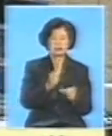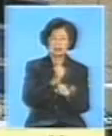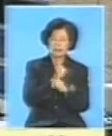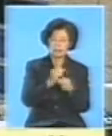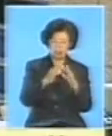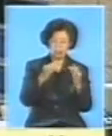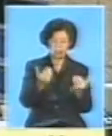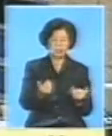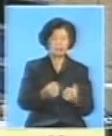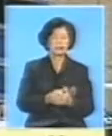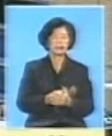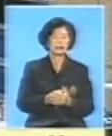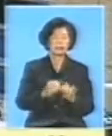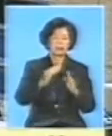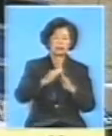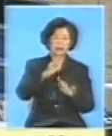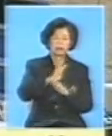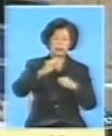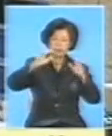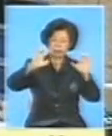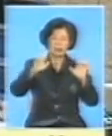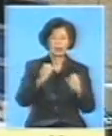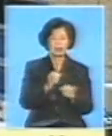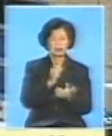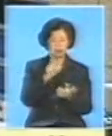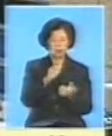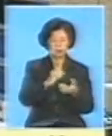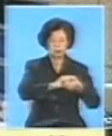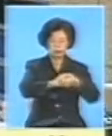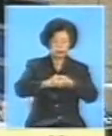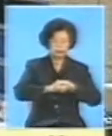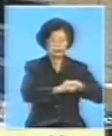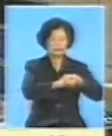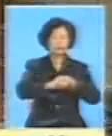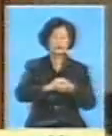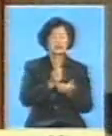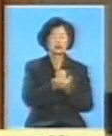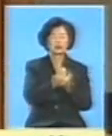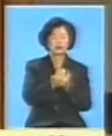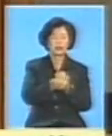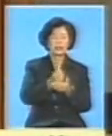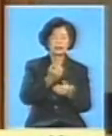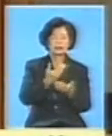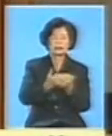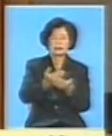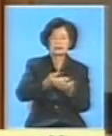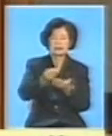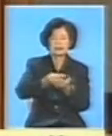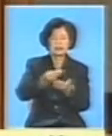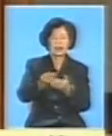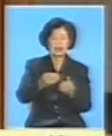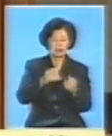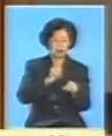ด้านความร่วมมือของภาครัฐภาคเอกชนวันนี้ก็ขอความร่วมมือว่าช่วยกันทั้งรัฐนะครับทั้งเอกชนช่วยกันจ้างงานเร่งด่วนจ้างงานเฉพาะหน้าระย